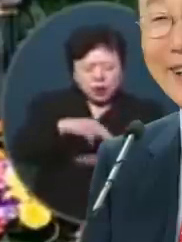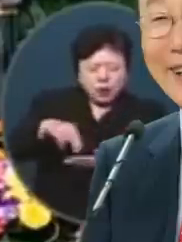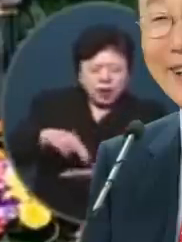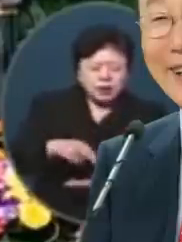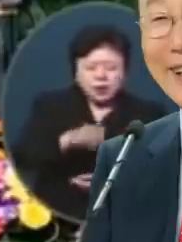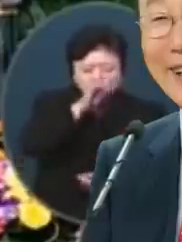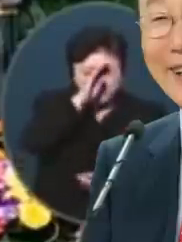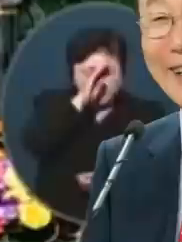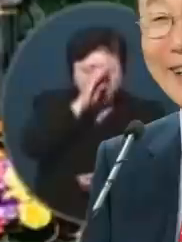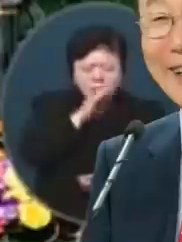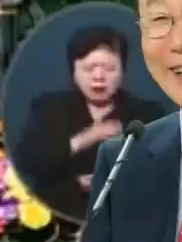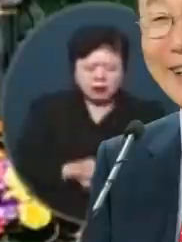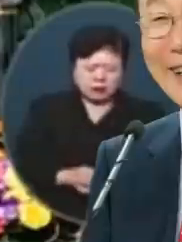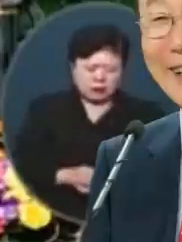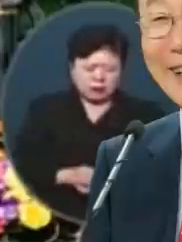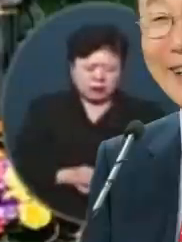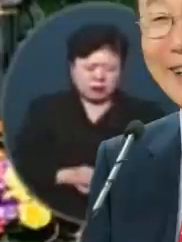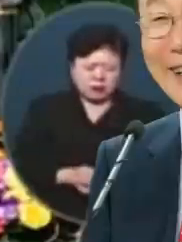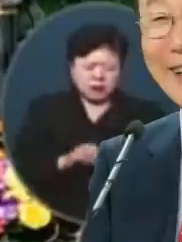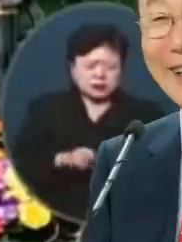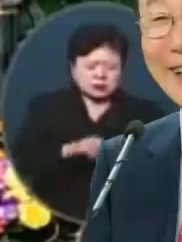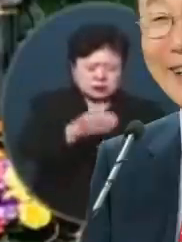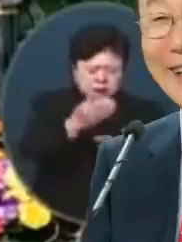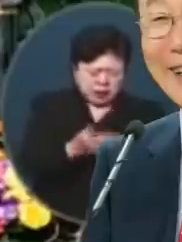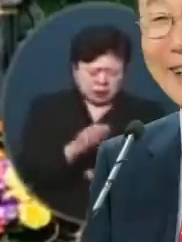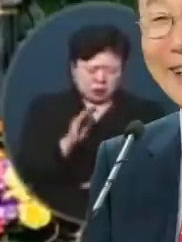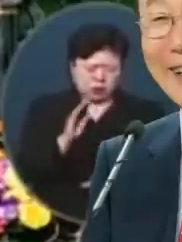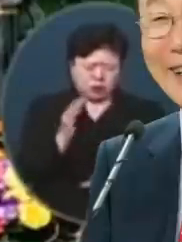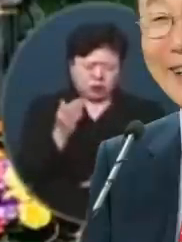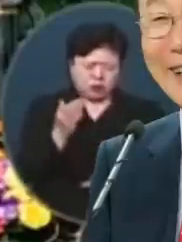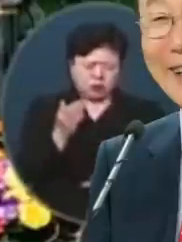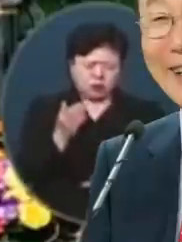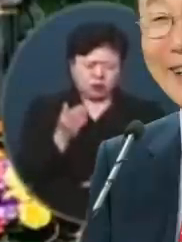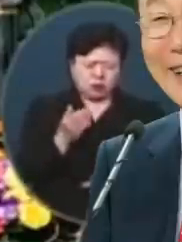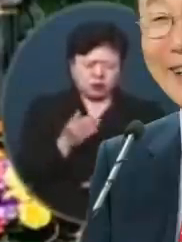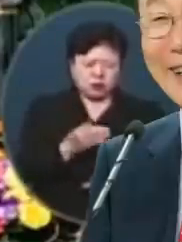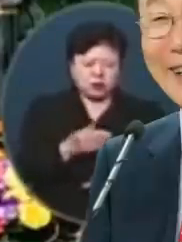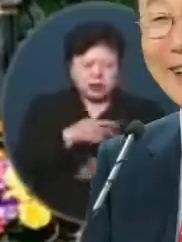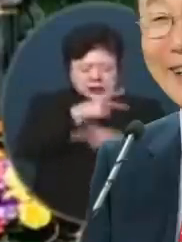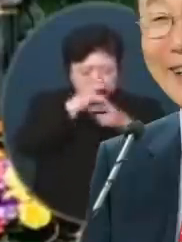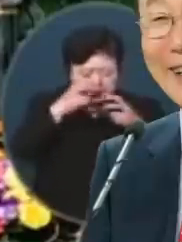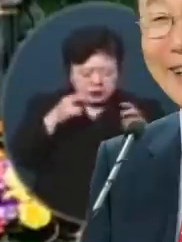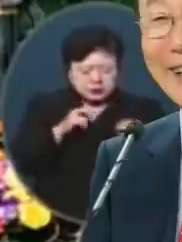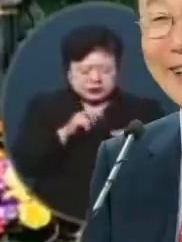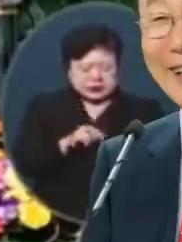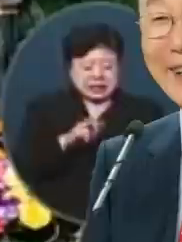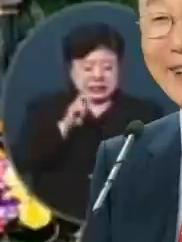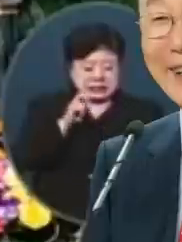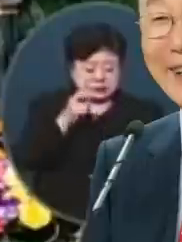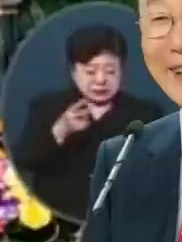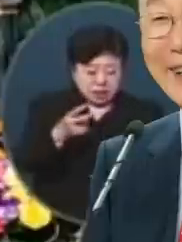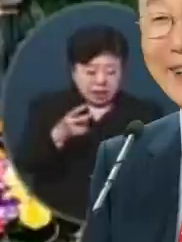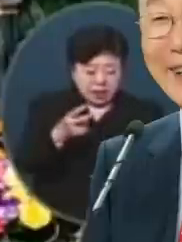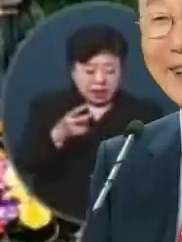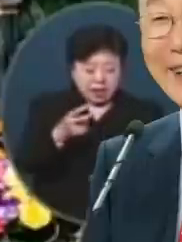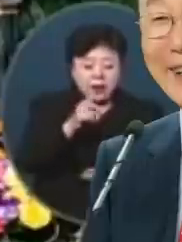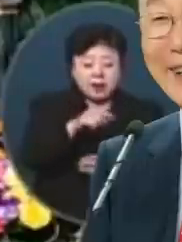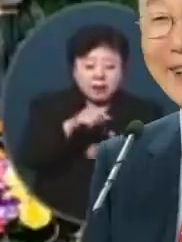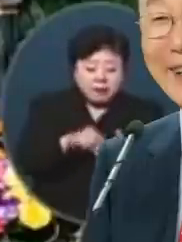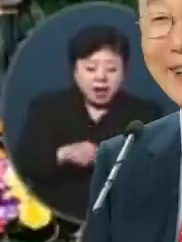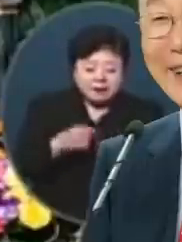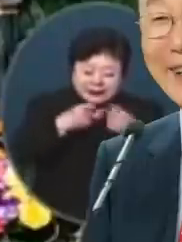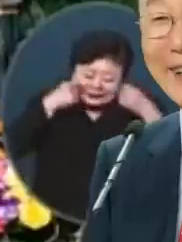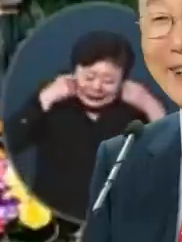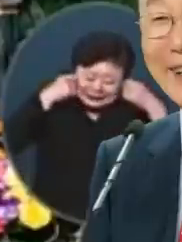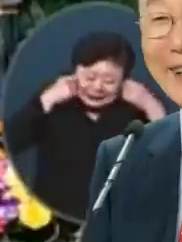질병 바이러스에 약한 것입니다. 잠언서 17장 22절에 마음의